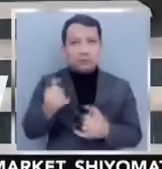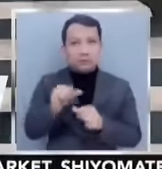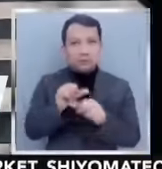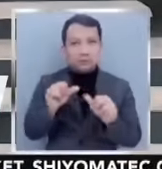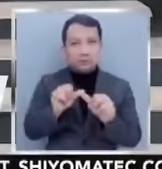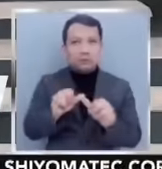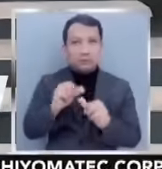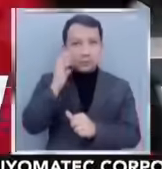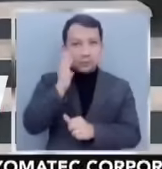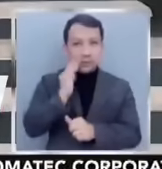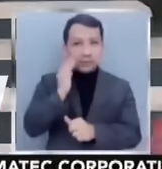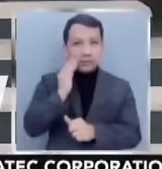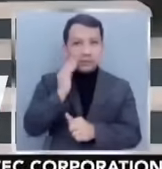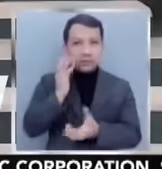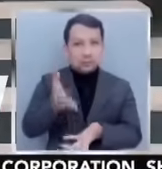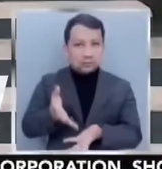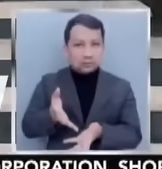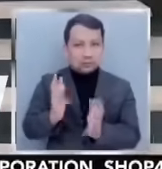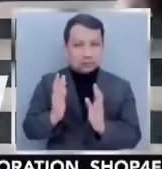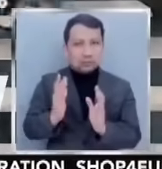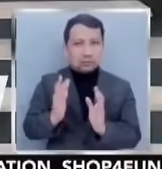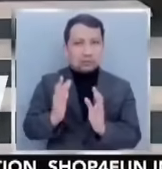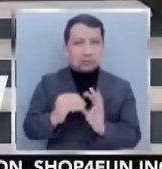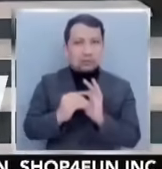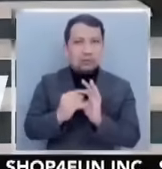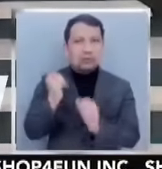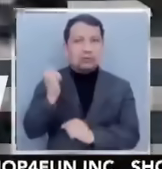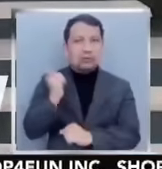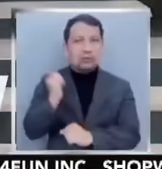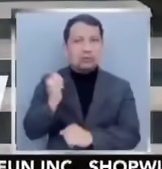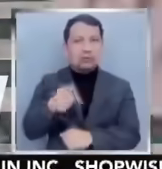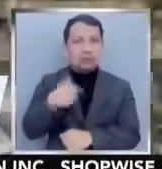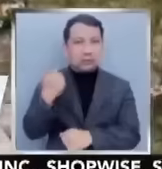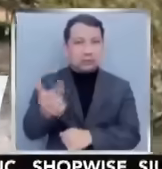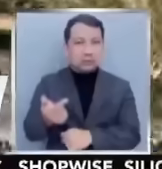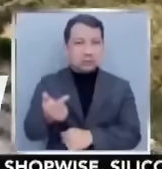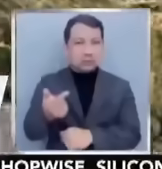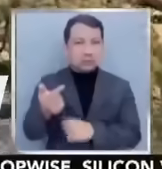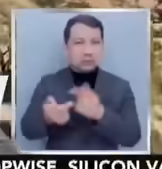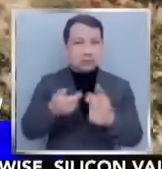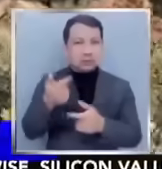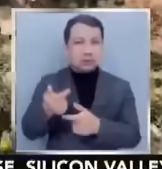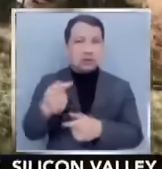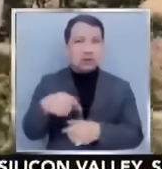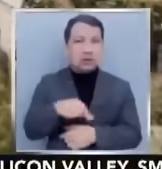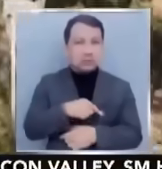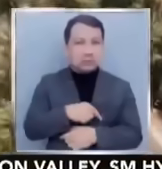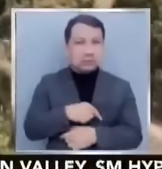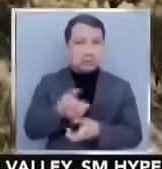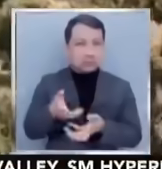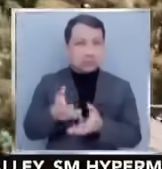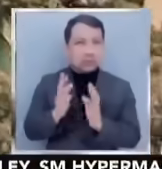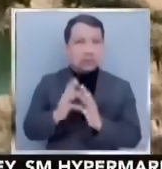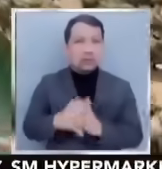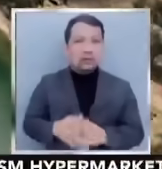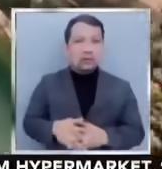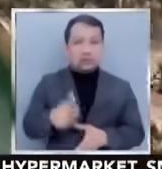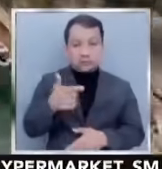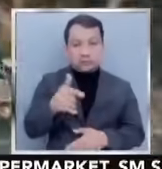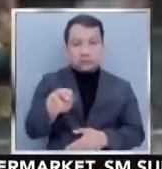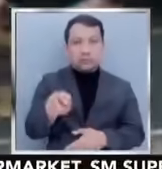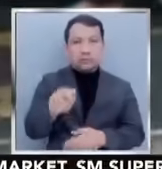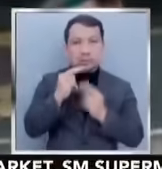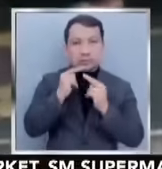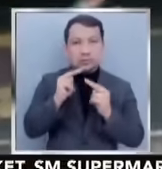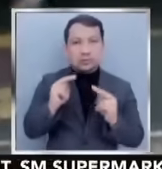ngayon. Hahayaan ba natin kaharapin pa rin ito ng mga susunod na henerasyon? Para sa GMA Integrated